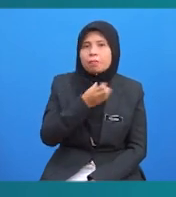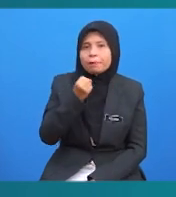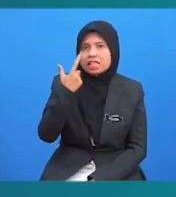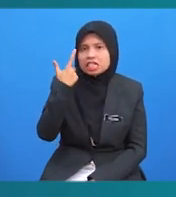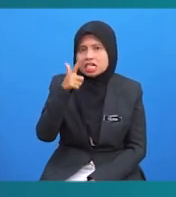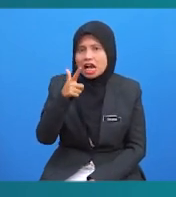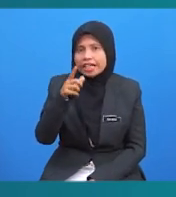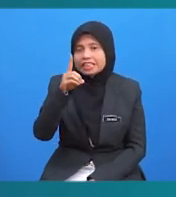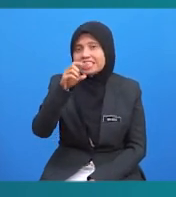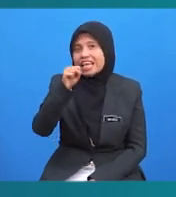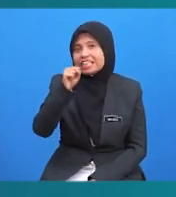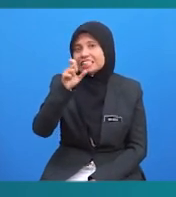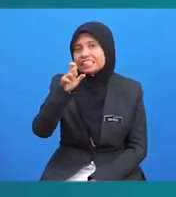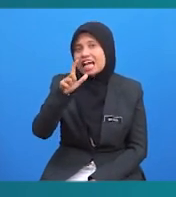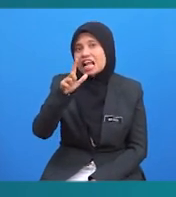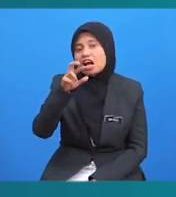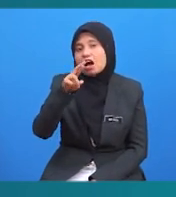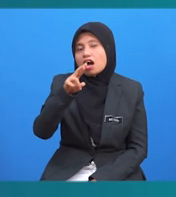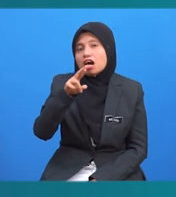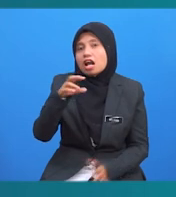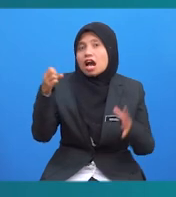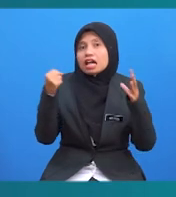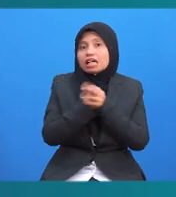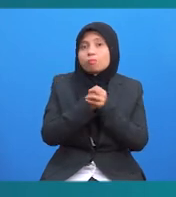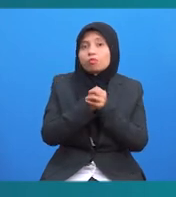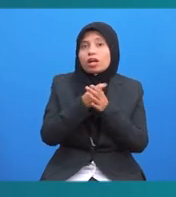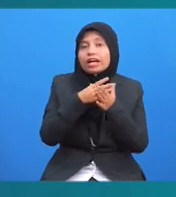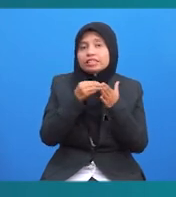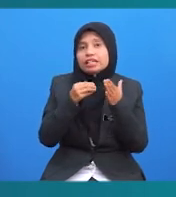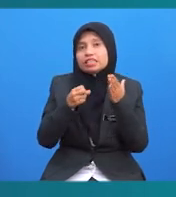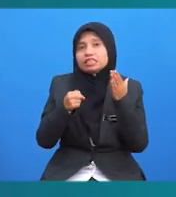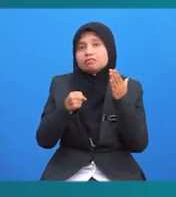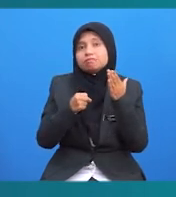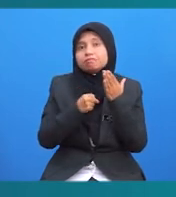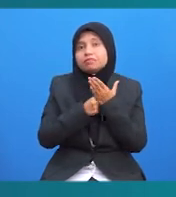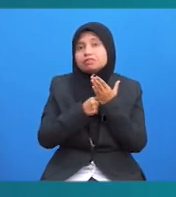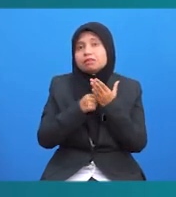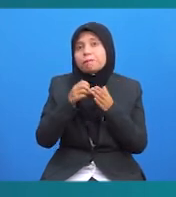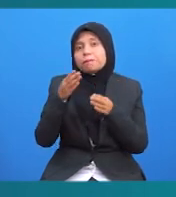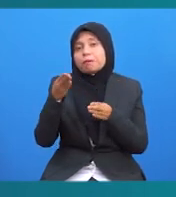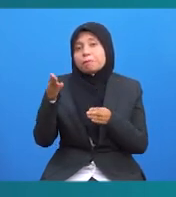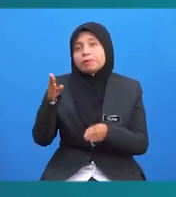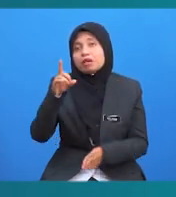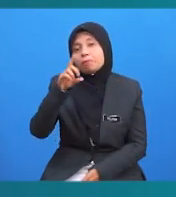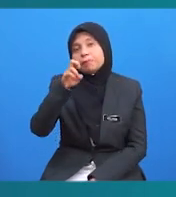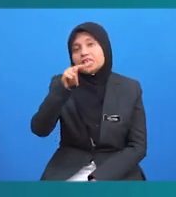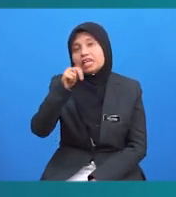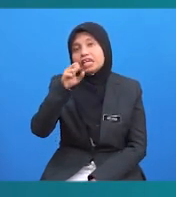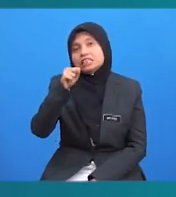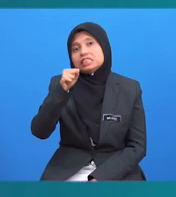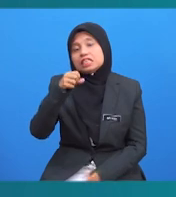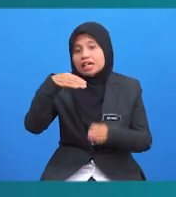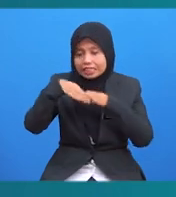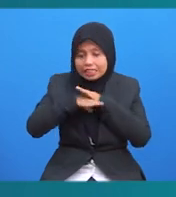lensa DSLR adalah gabungan dan susunan beberapa jenis lensa kaca di dalamnya.